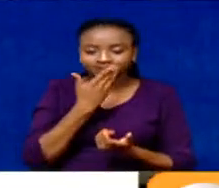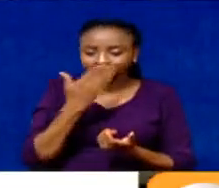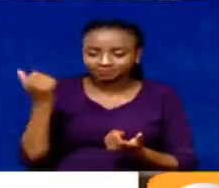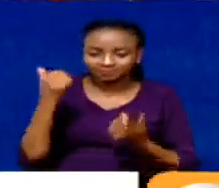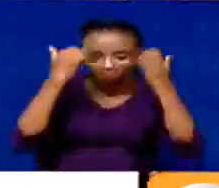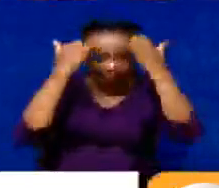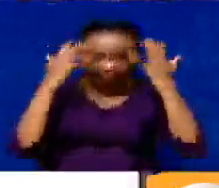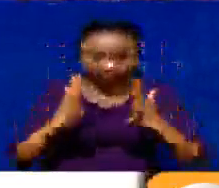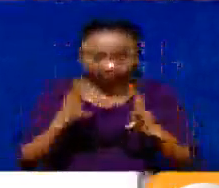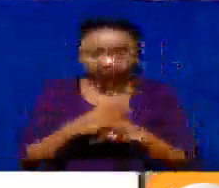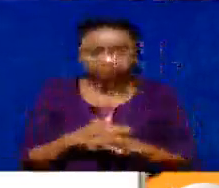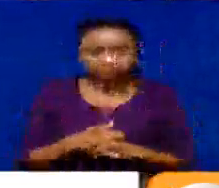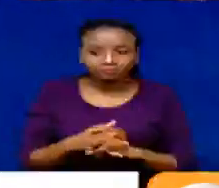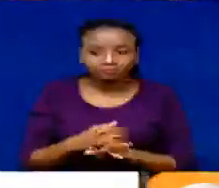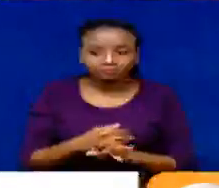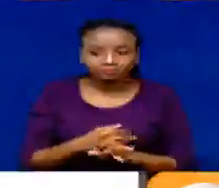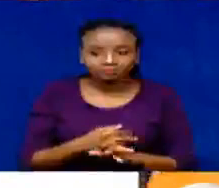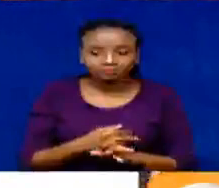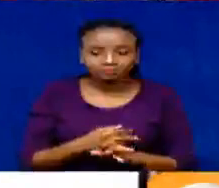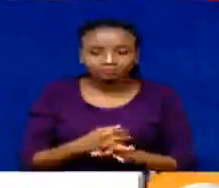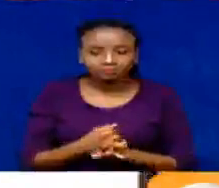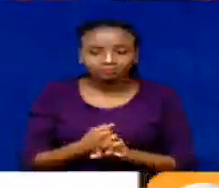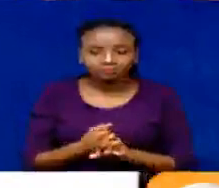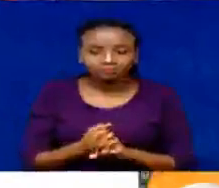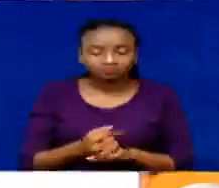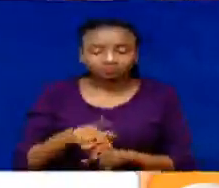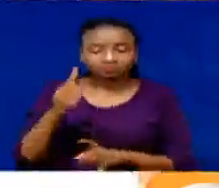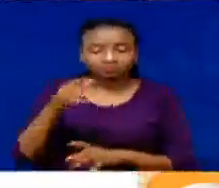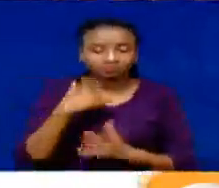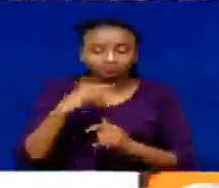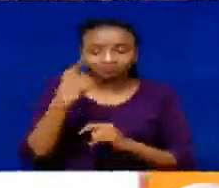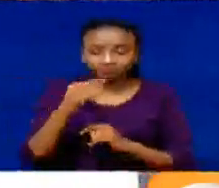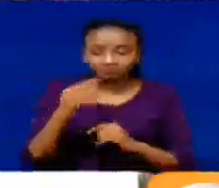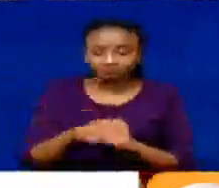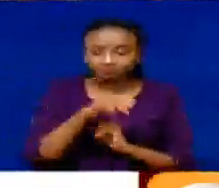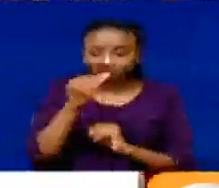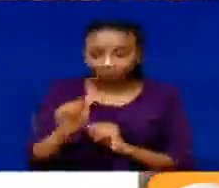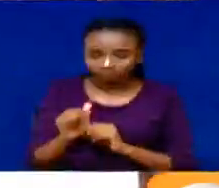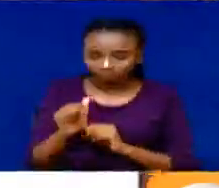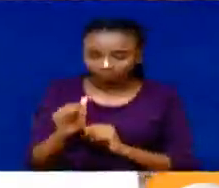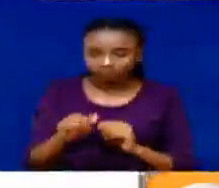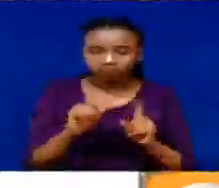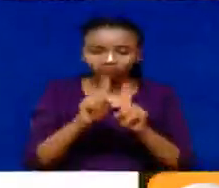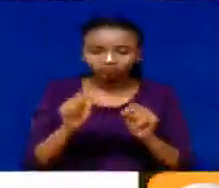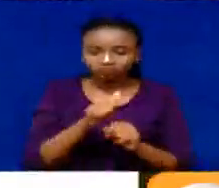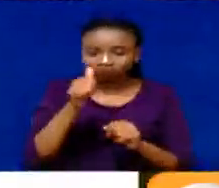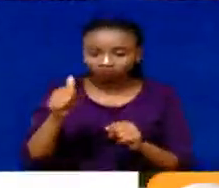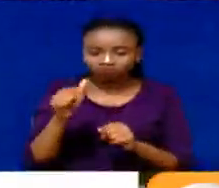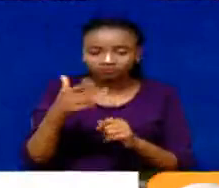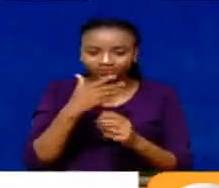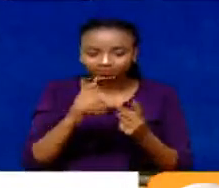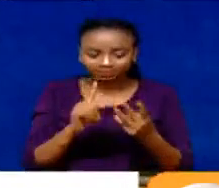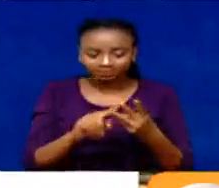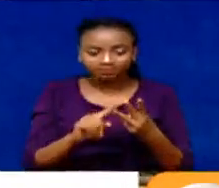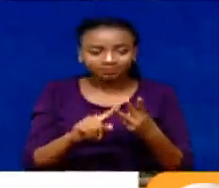nchini, Jeriel Ndenda Obura, aliyekuwa na alama ya A, na mwanafunzi wa tatu bora Job Ngara. Wawili